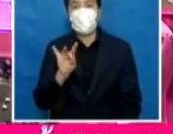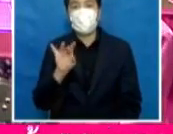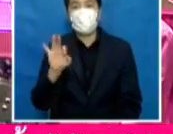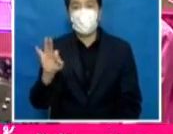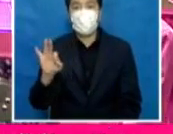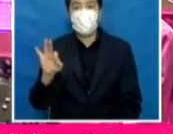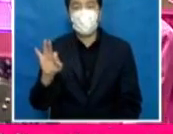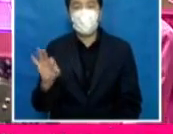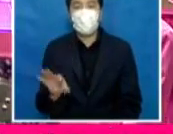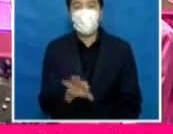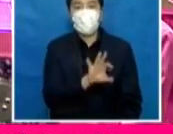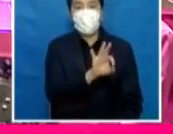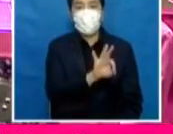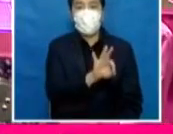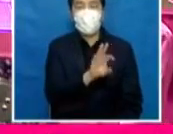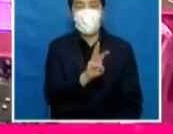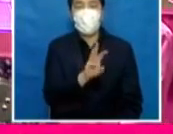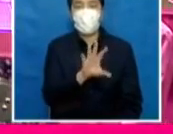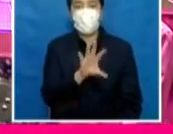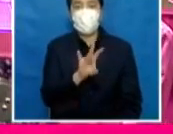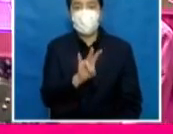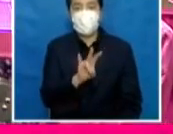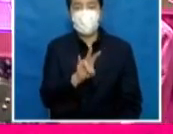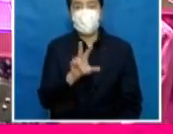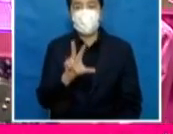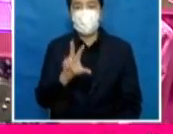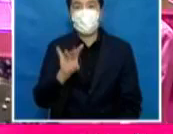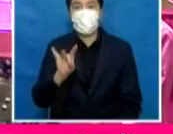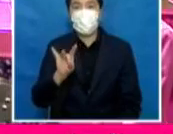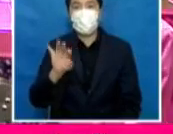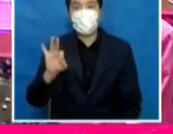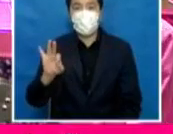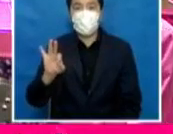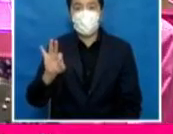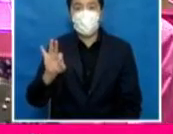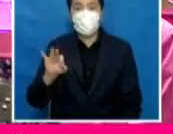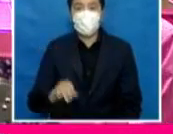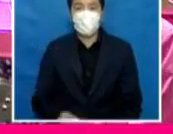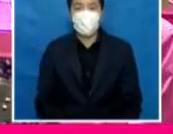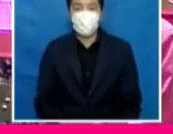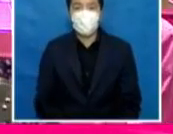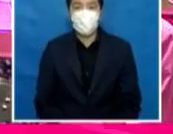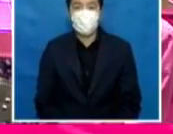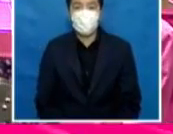9 9 6 5 7 3 8 9